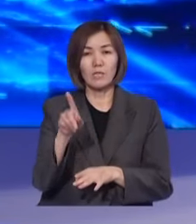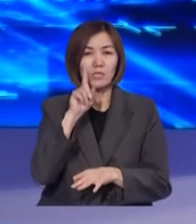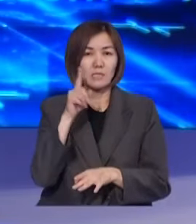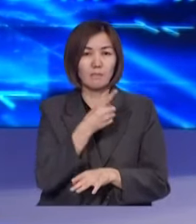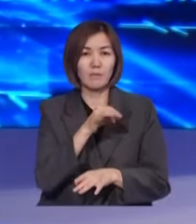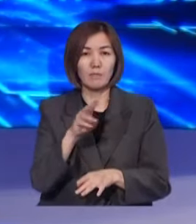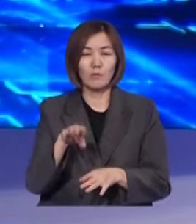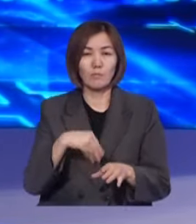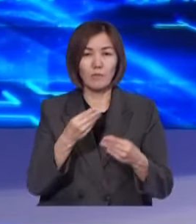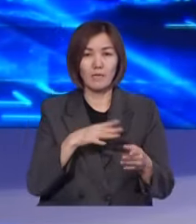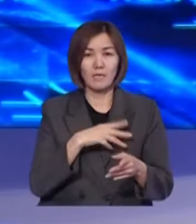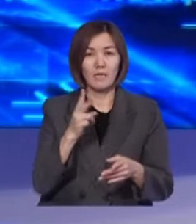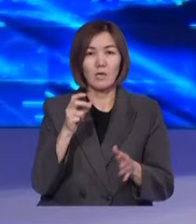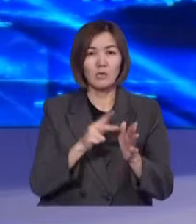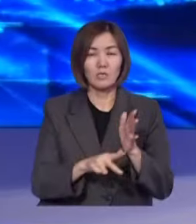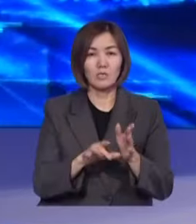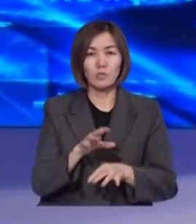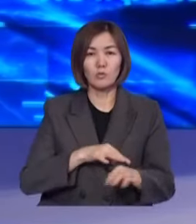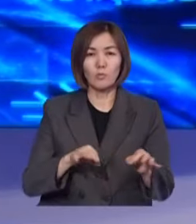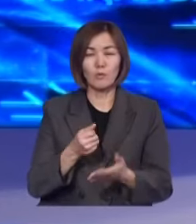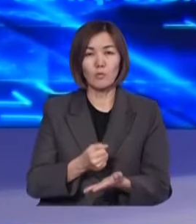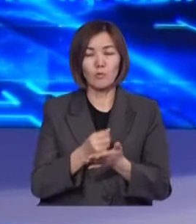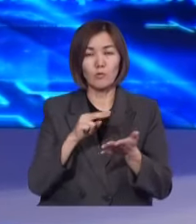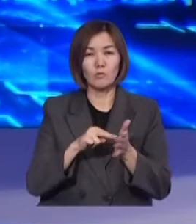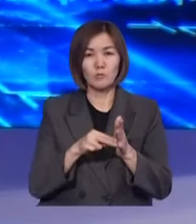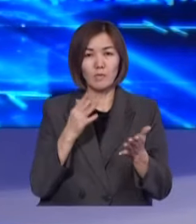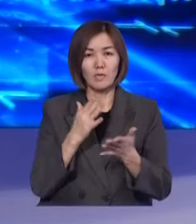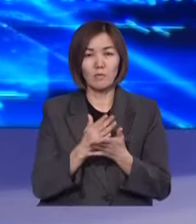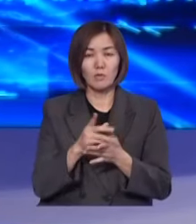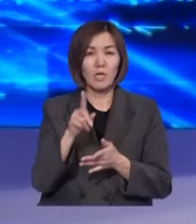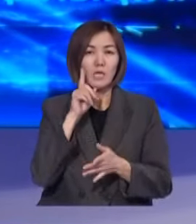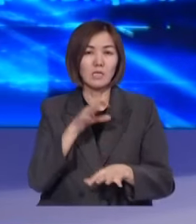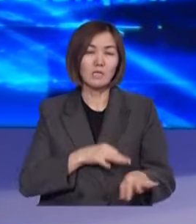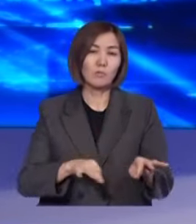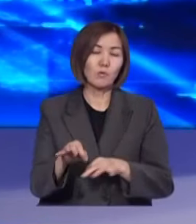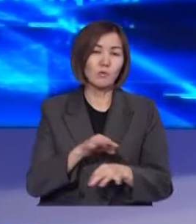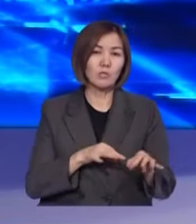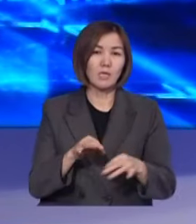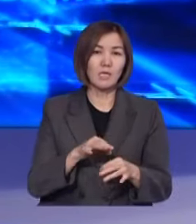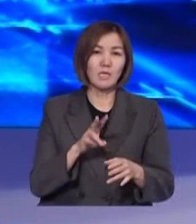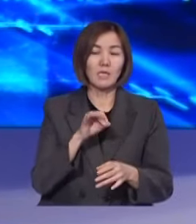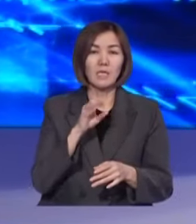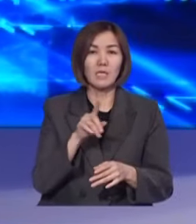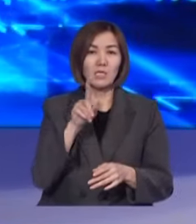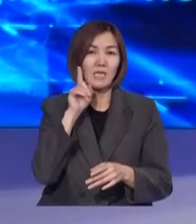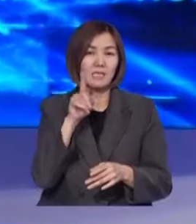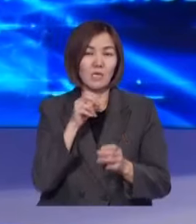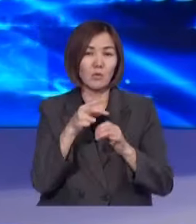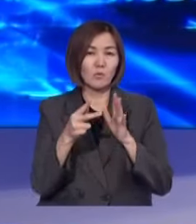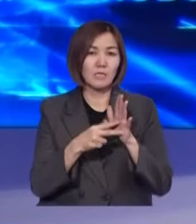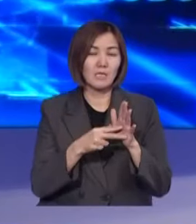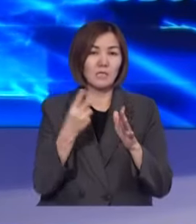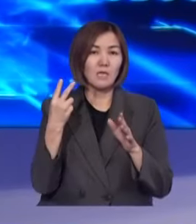миллион теңге беріледі. Биыл 280 жобаны қолдау жоспарланып отыр. Жас проект жобасына Ницан атындағы, яғни 18-34